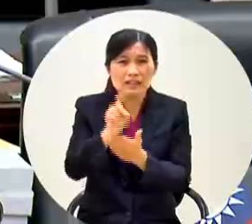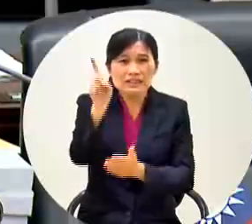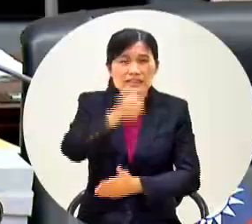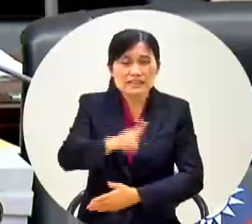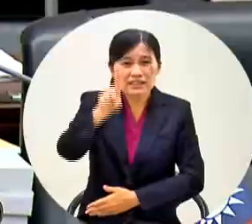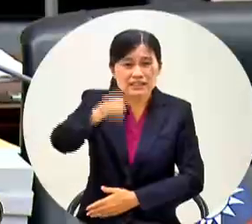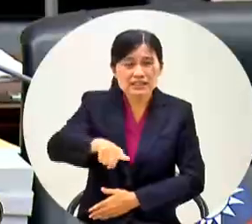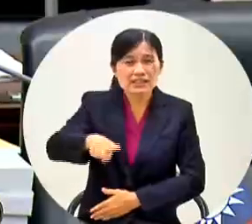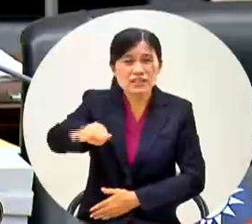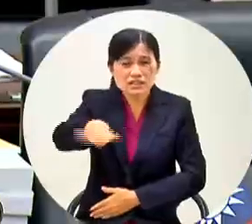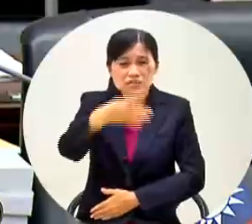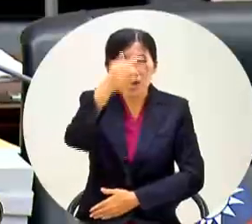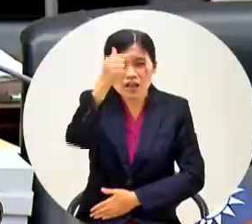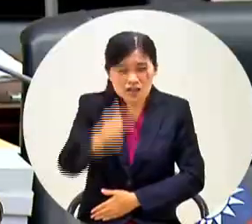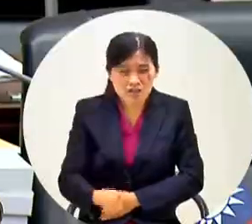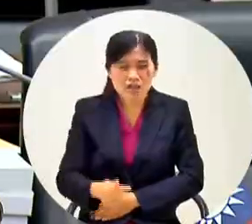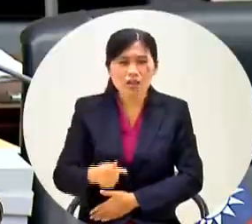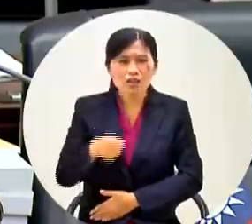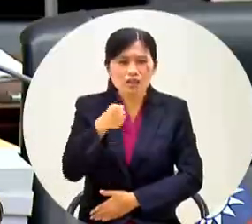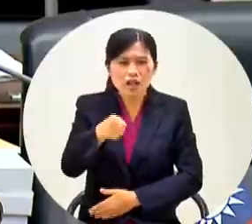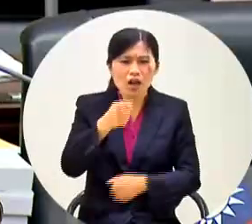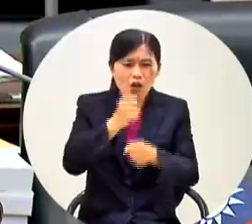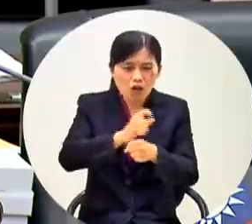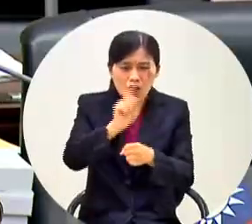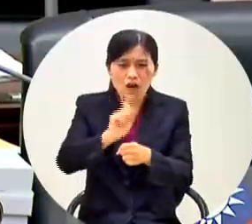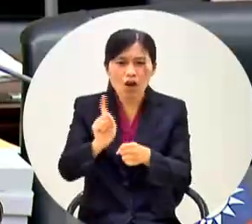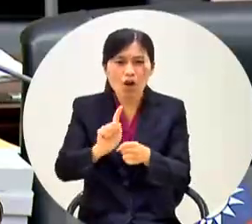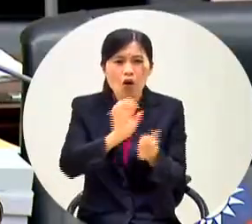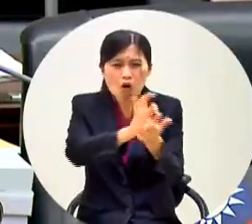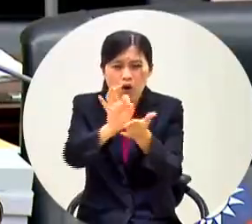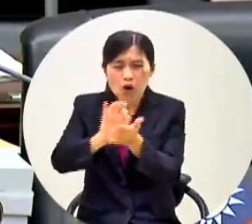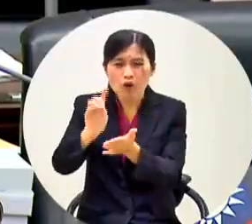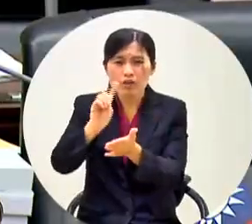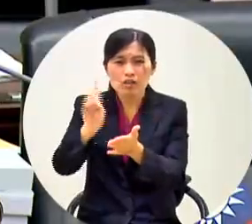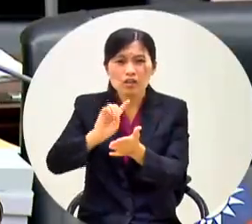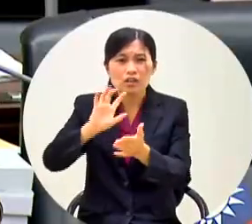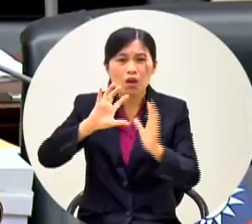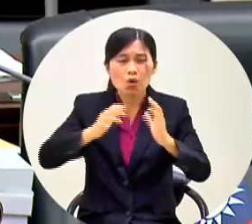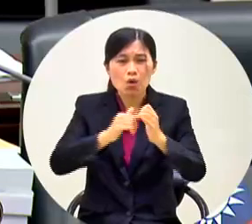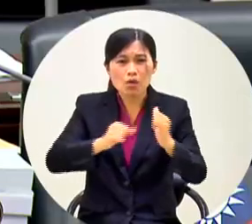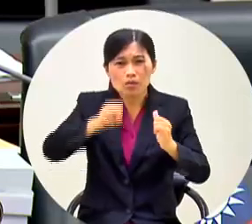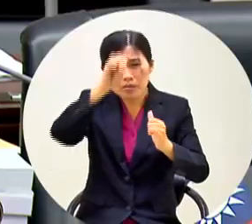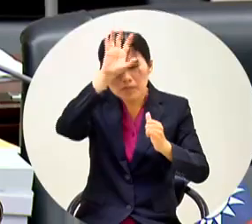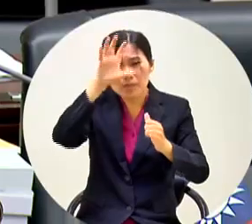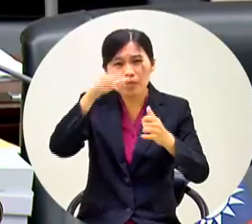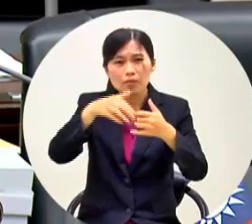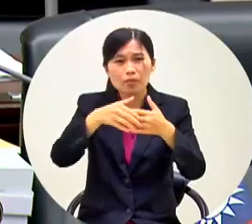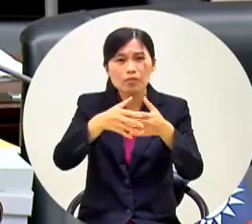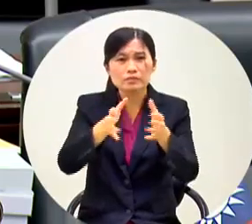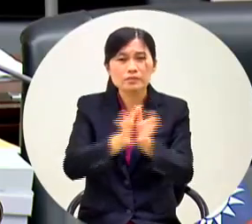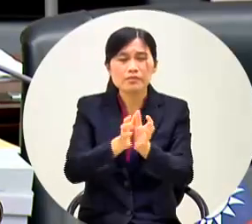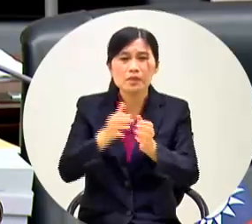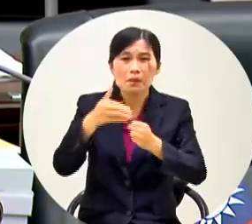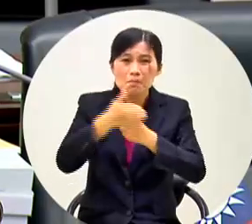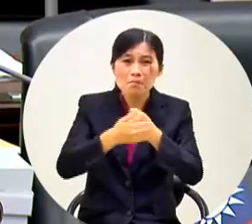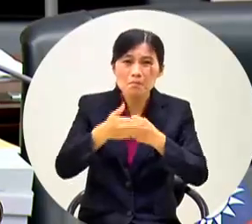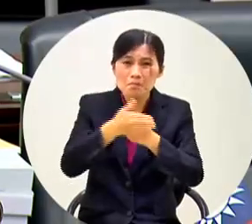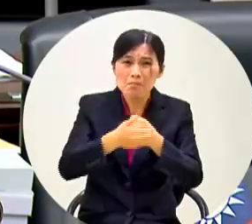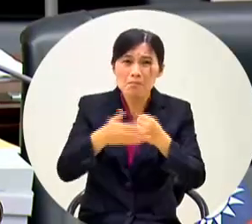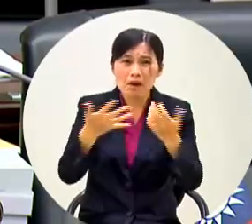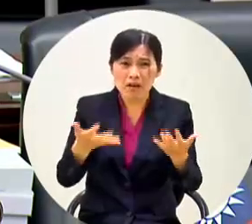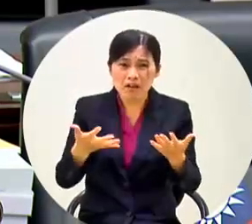一点钟，国民党团都要安尼包庇落吗？国民党团议员你们不选